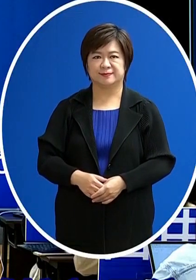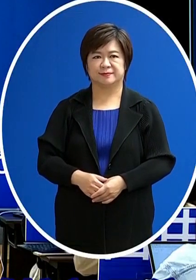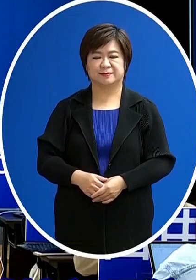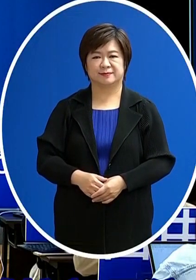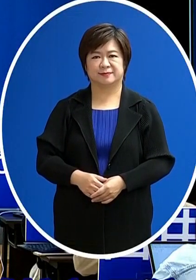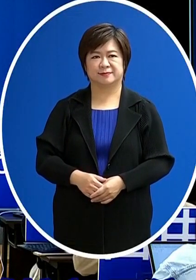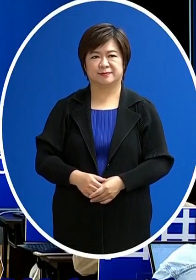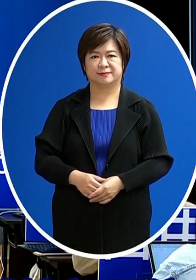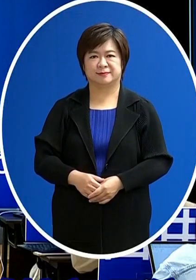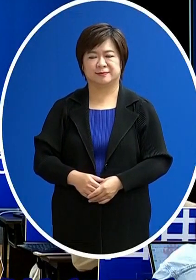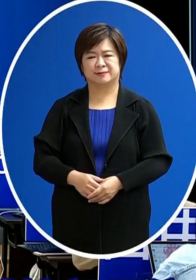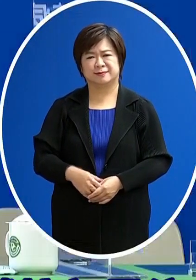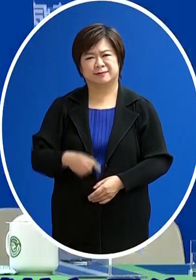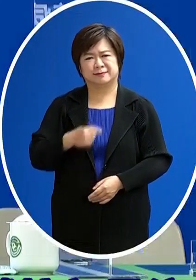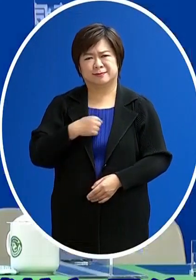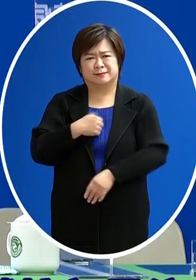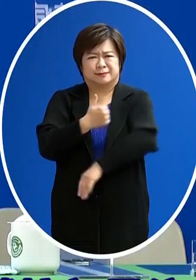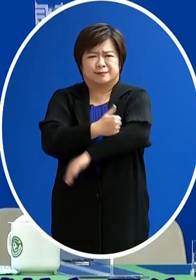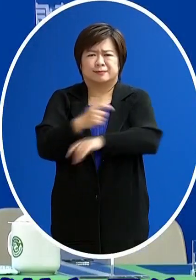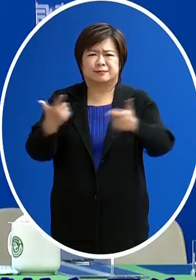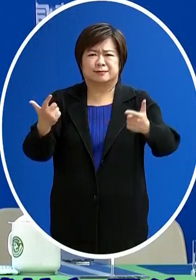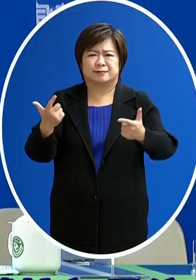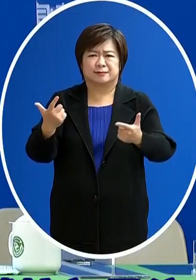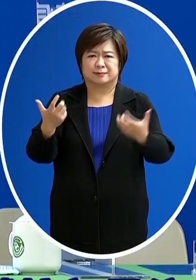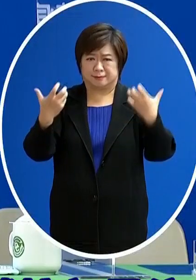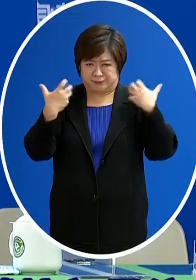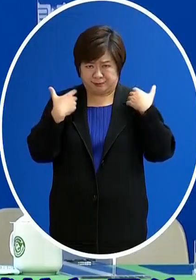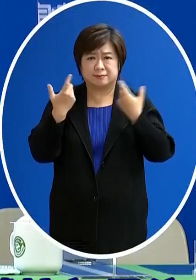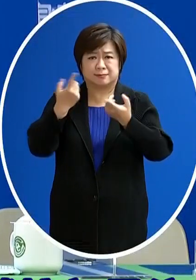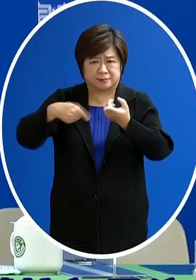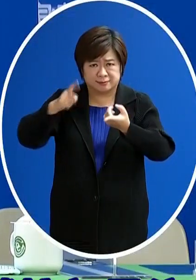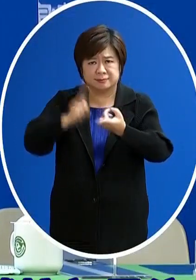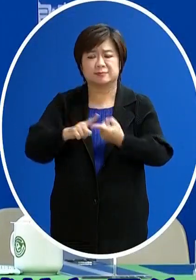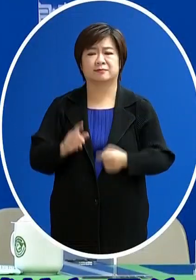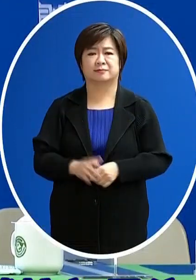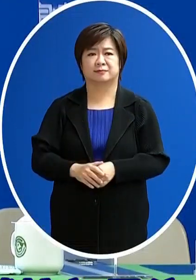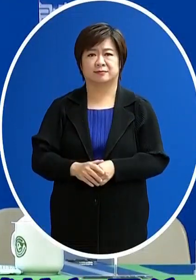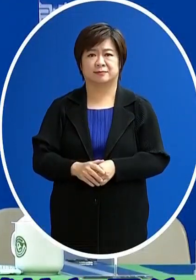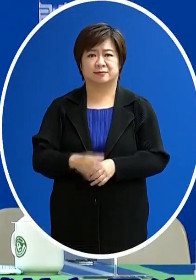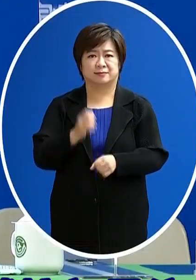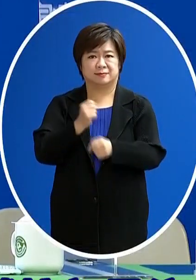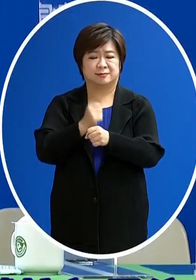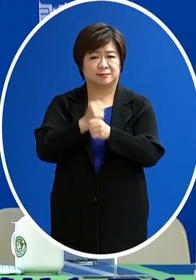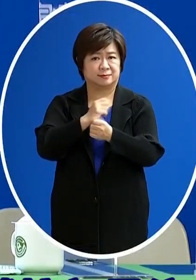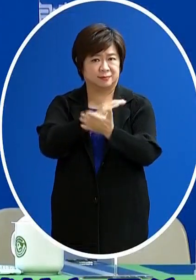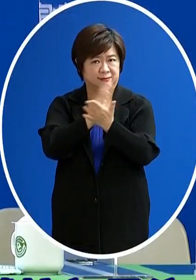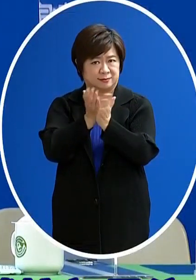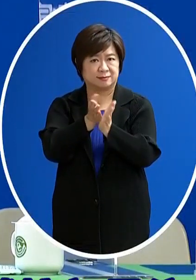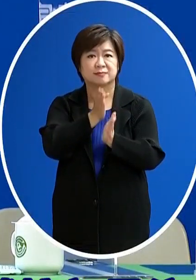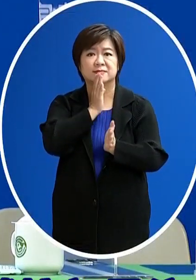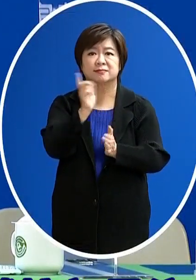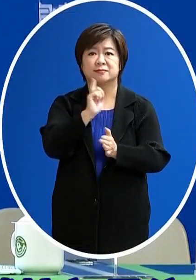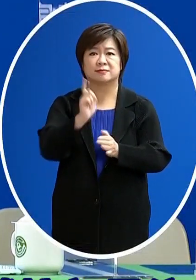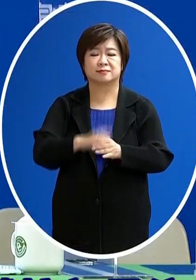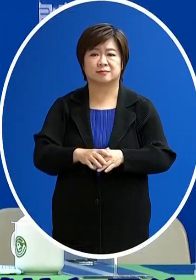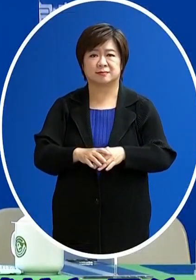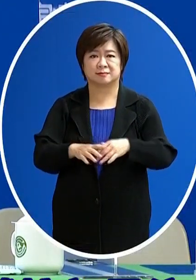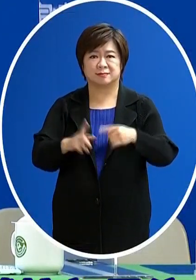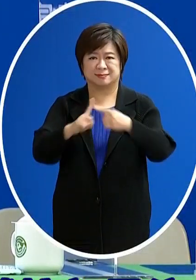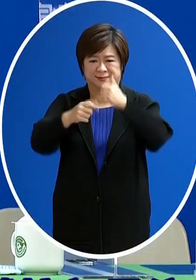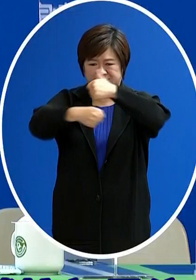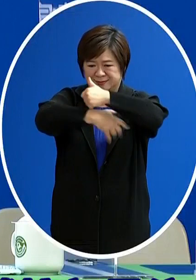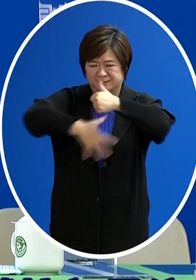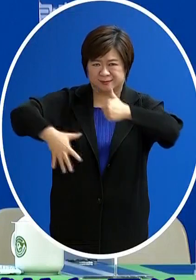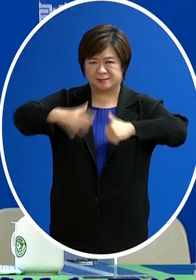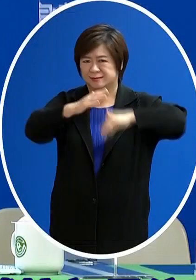我想没有什么工，这都分内的工作。那我想所有的工作都是由很多人一起完成